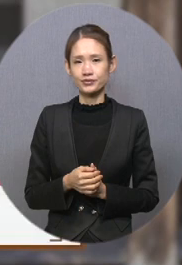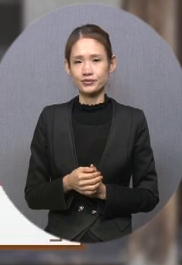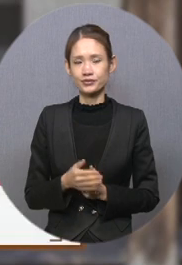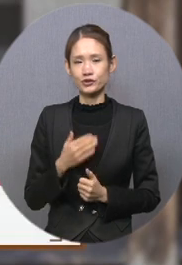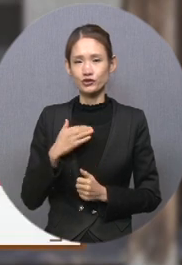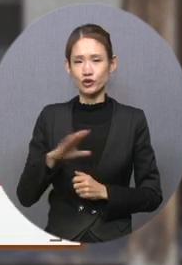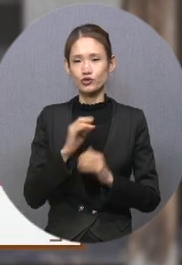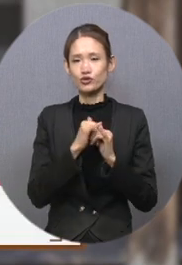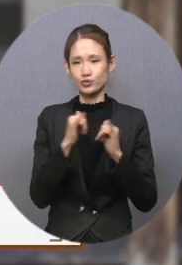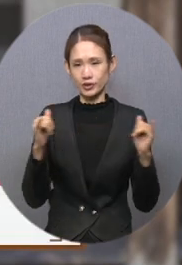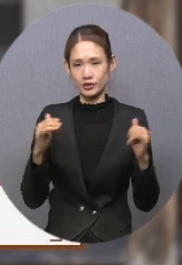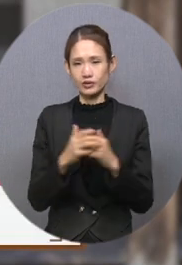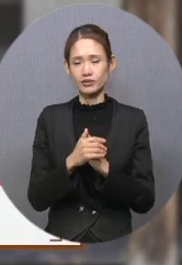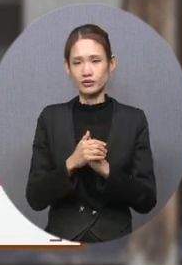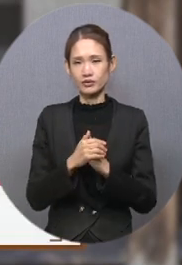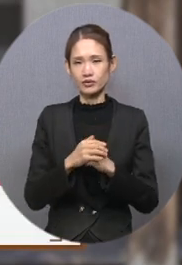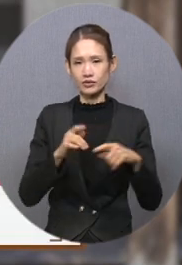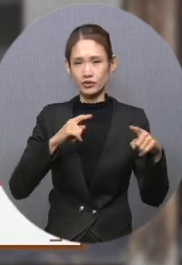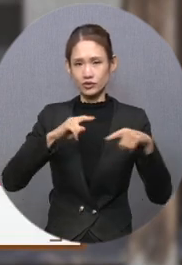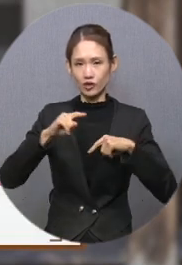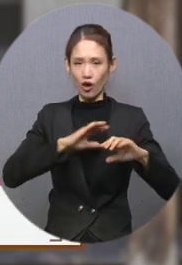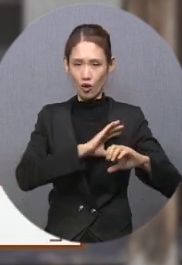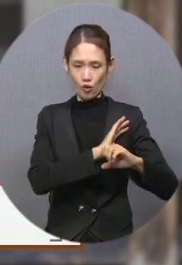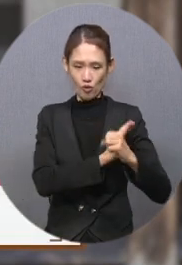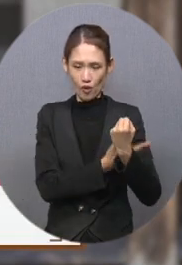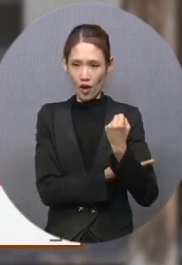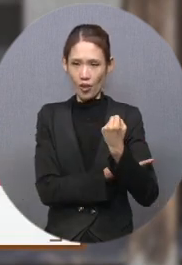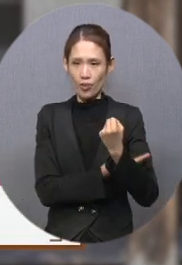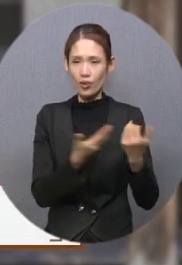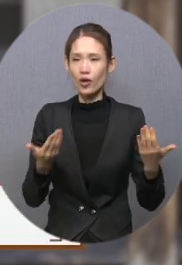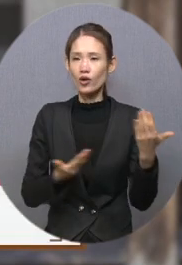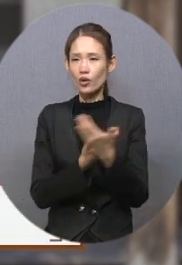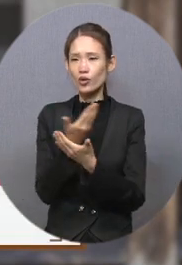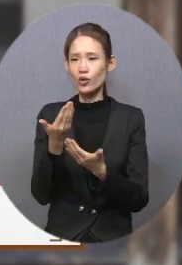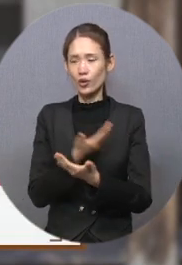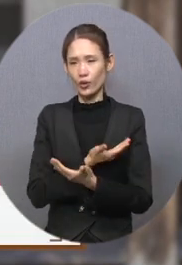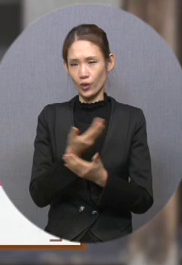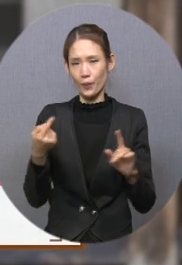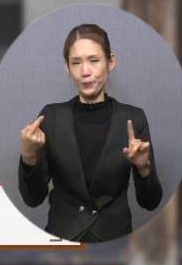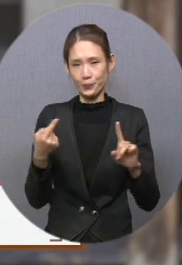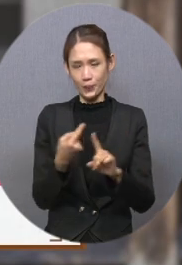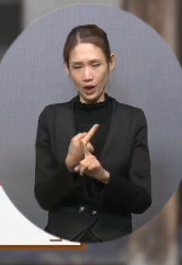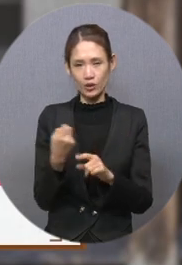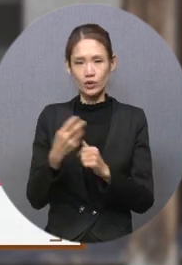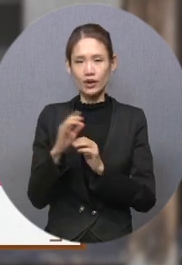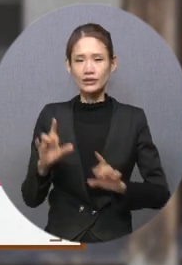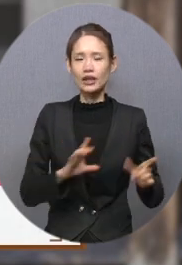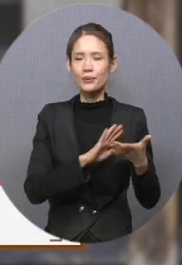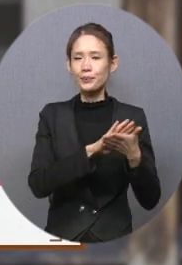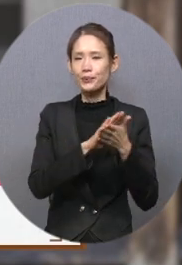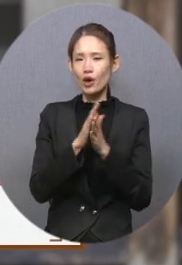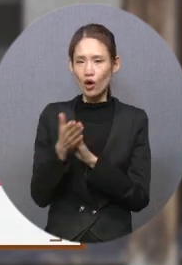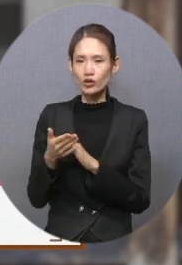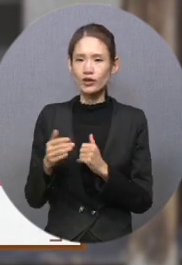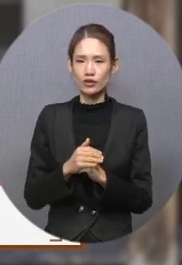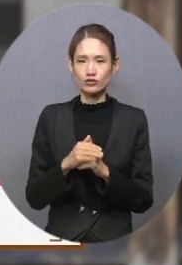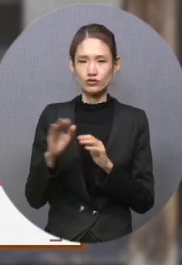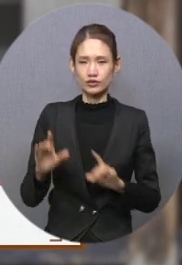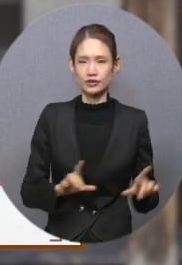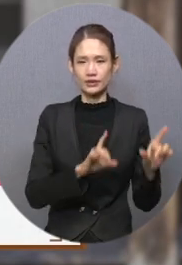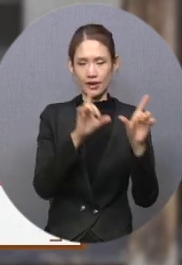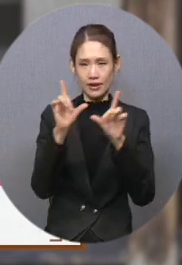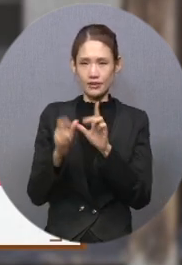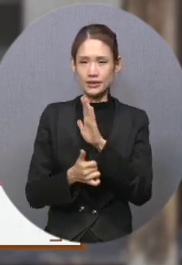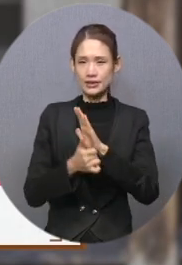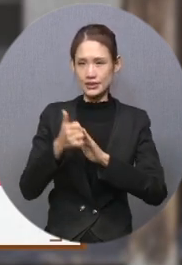우리 국민께서는 정권 교체를 넘어 내 삶의 변화, 우리